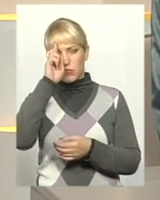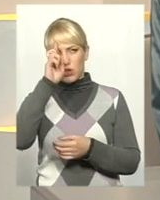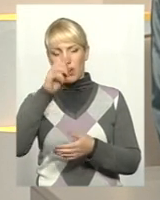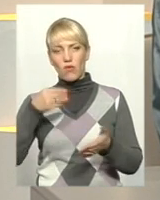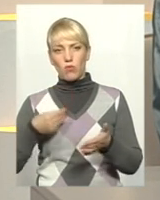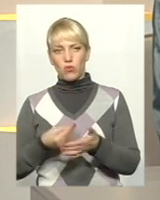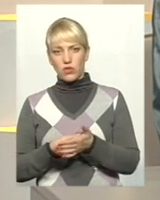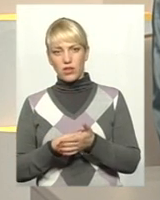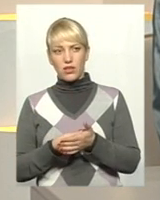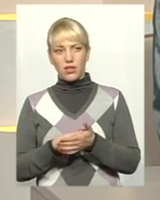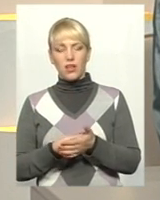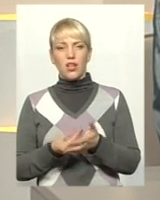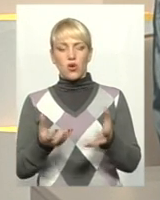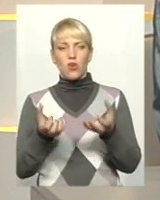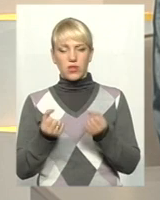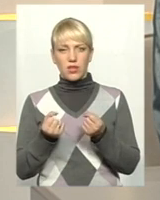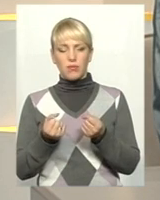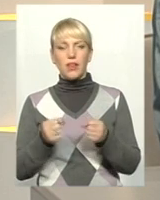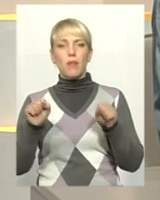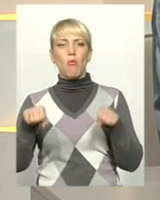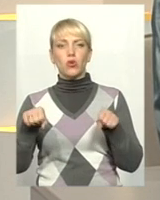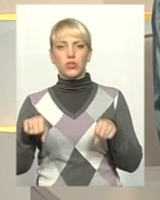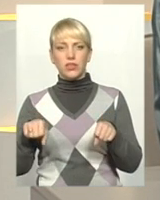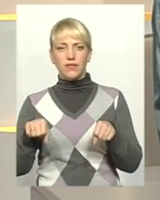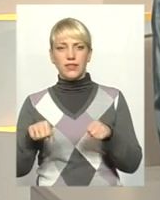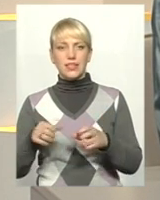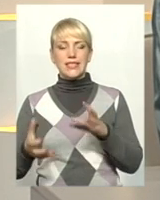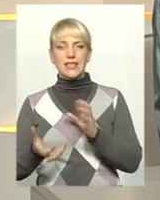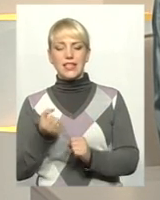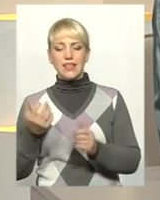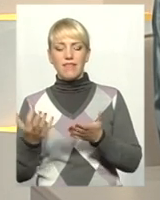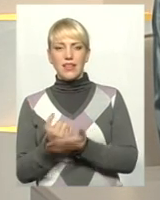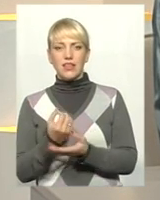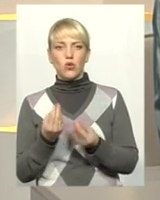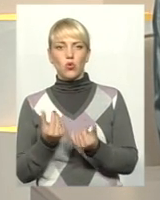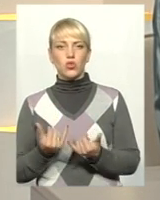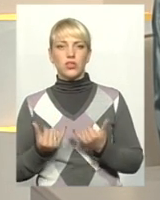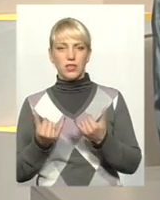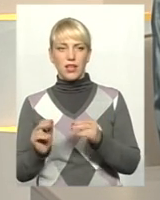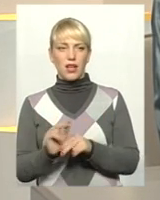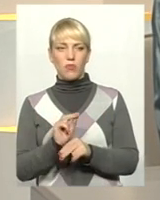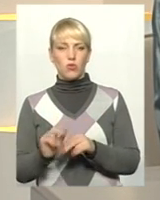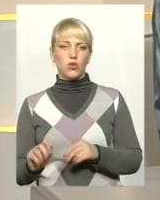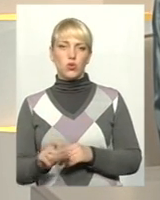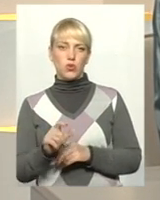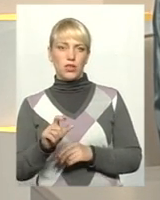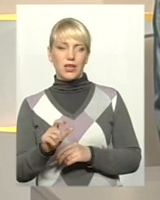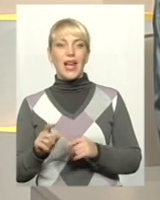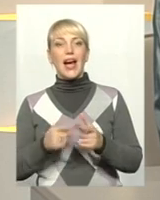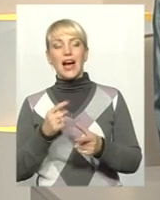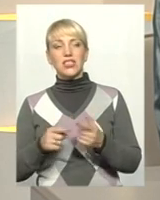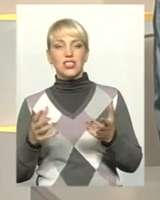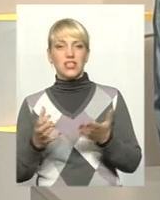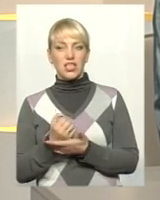бюджету, отримали і можливість знайти, віднайти кошти для ремонту доріг. А чи